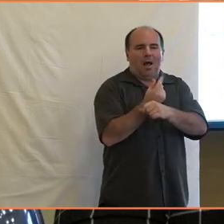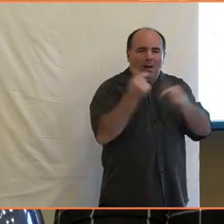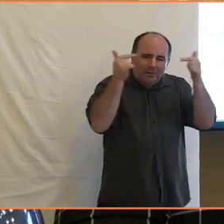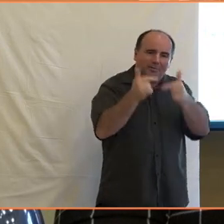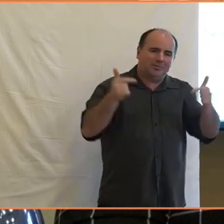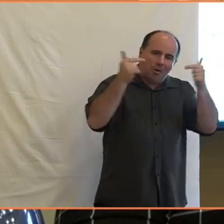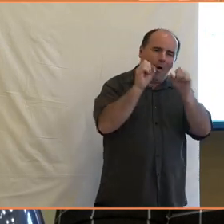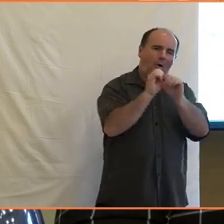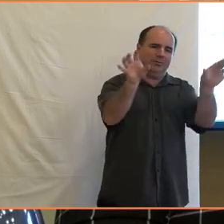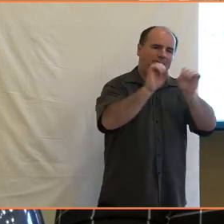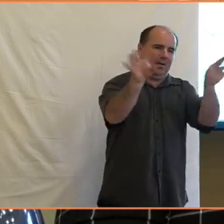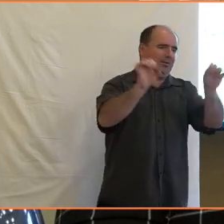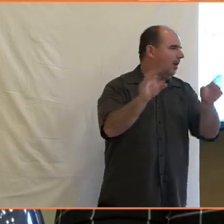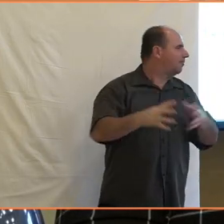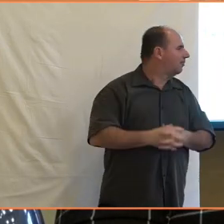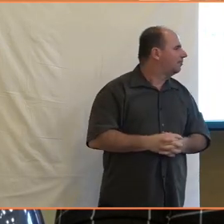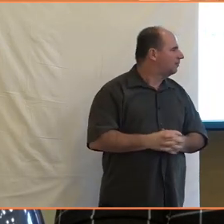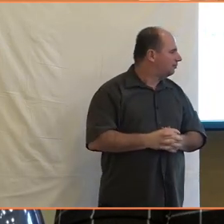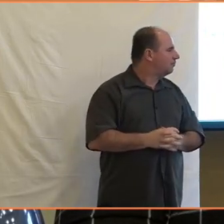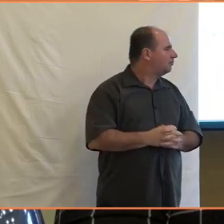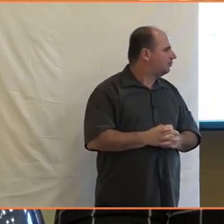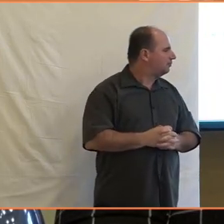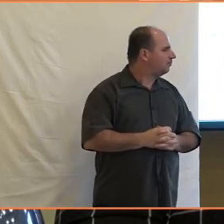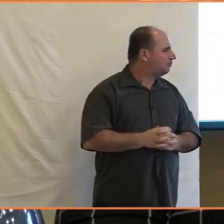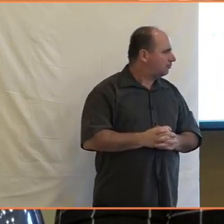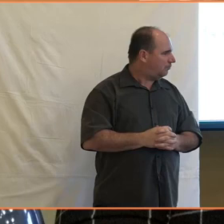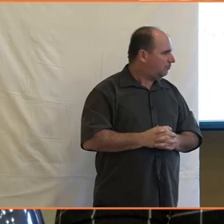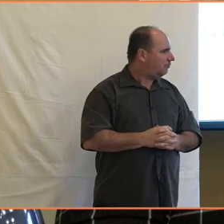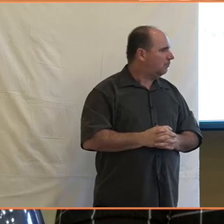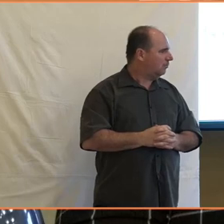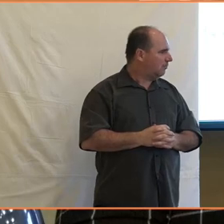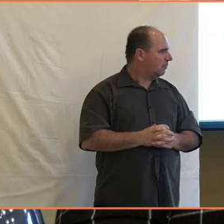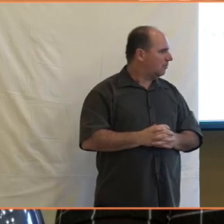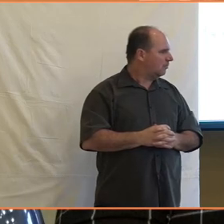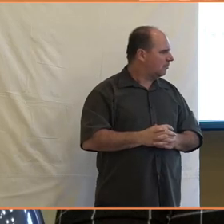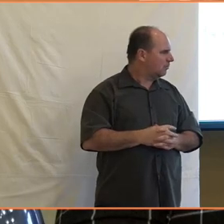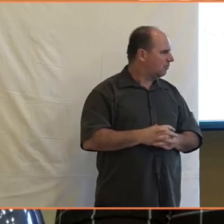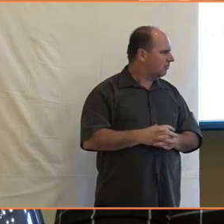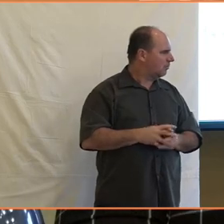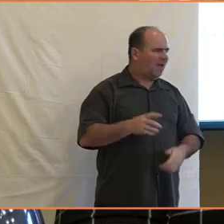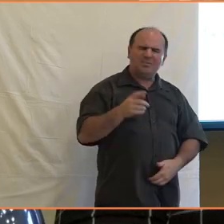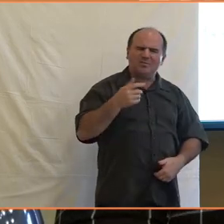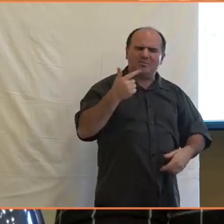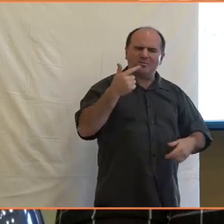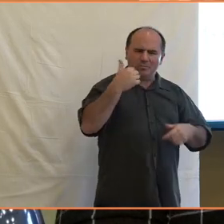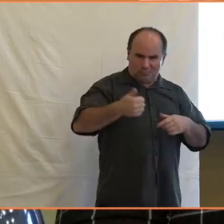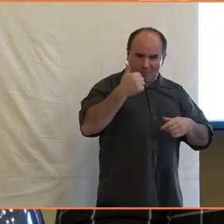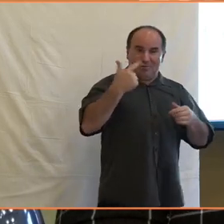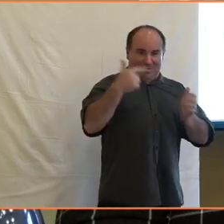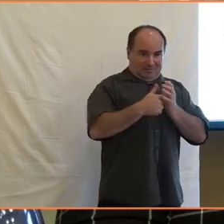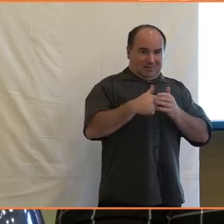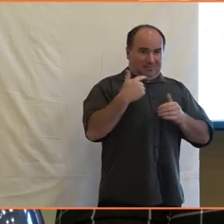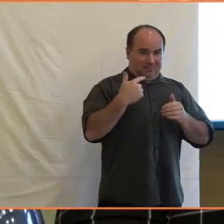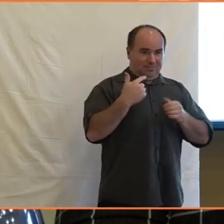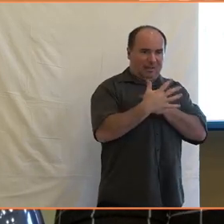vládní strategie digitální gramotnosti v letech 2015 až 2020, která vlastně vznikla s velkou slávou. Já jsem toho byl nějakým způsobem přítomen, ale